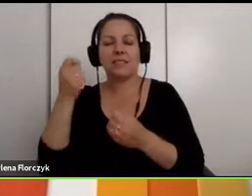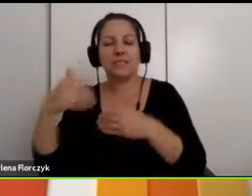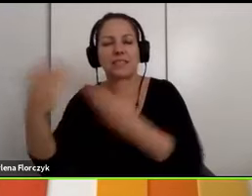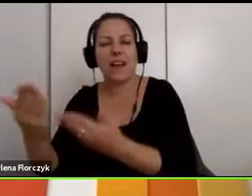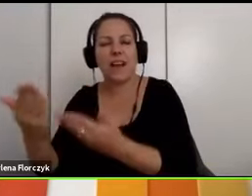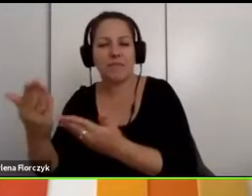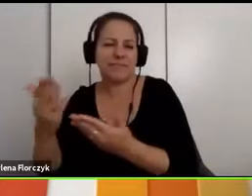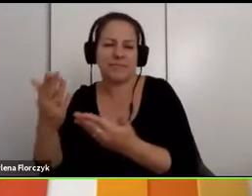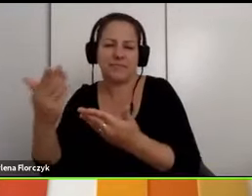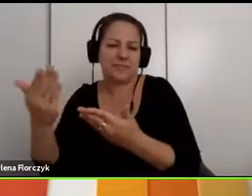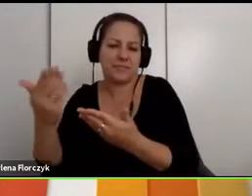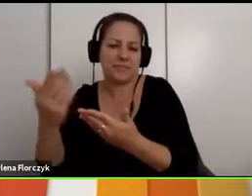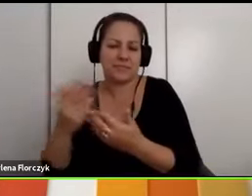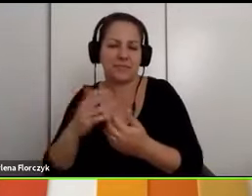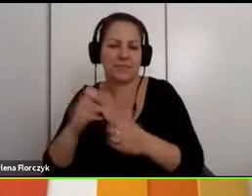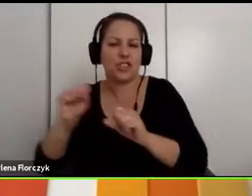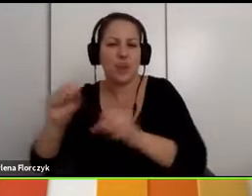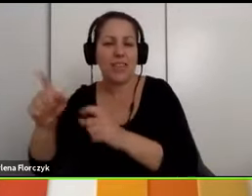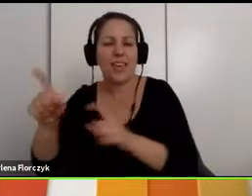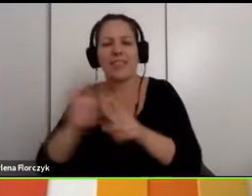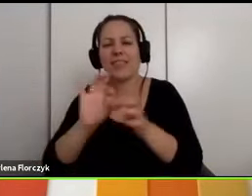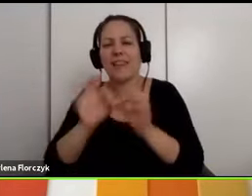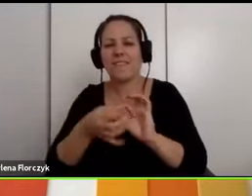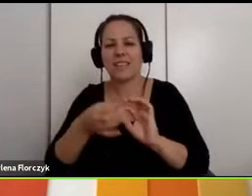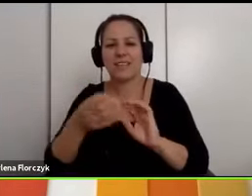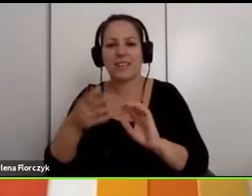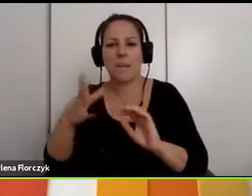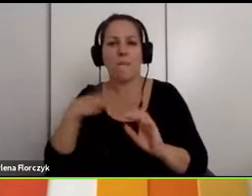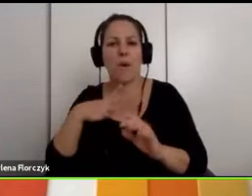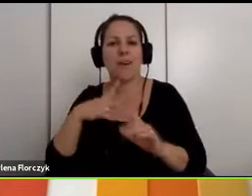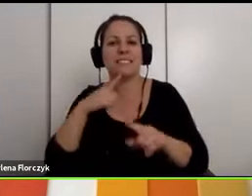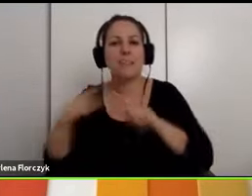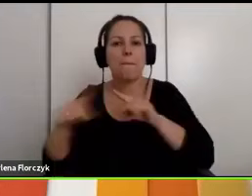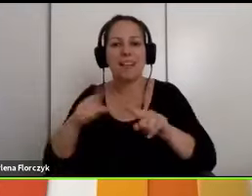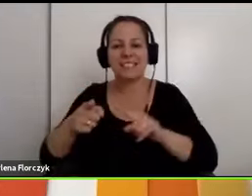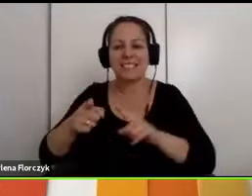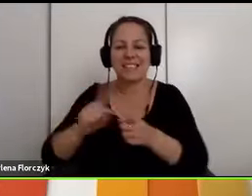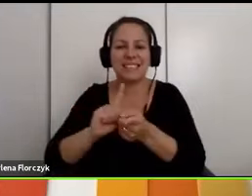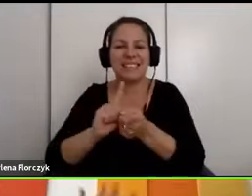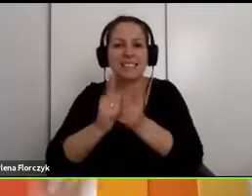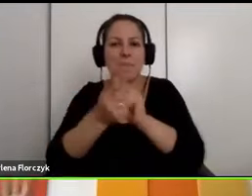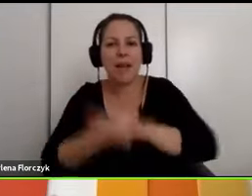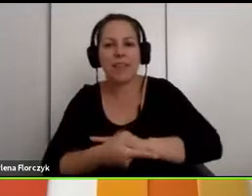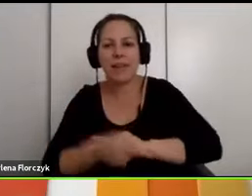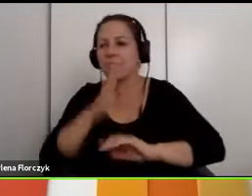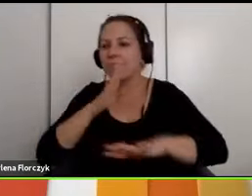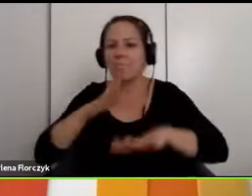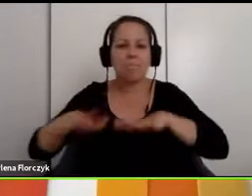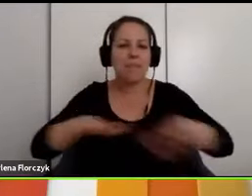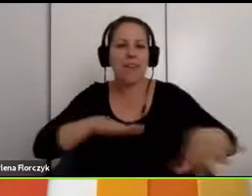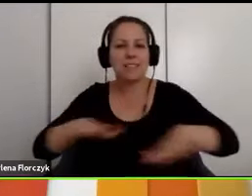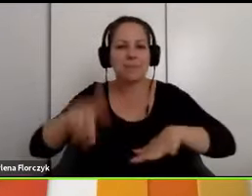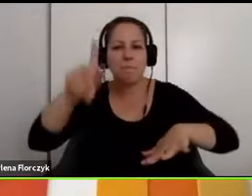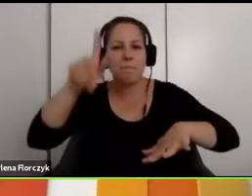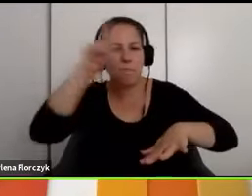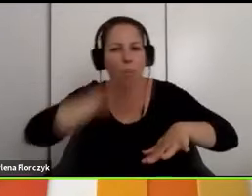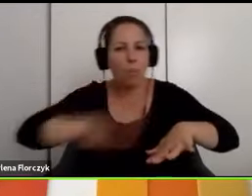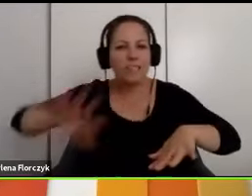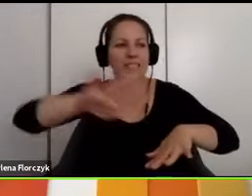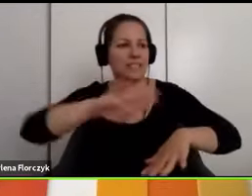są jakieś, nie wiem, nawet zmiana, taka symboliczna zmiana w jakby miejsc publicznych,